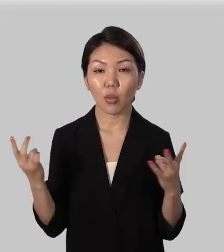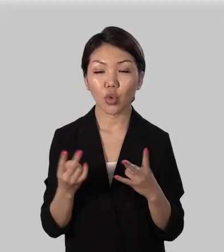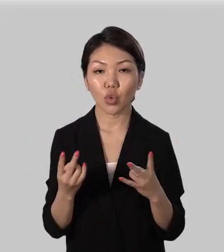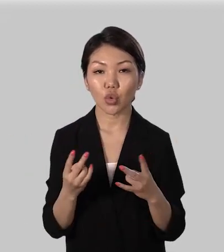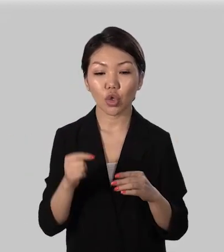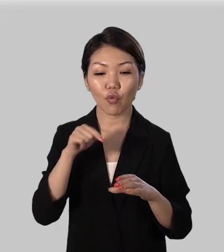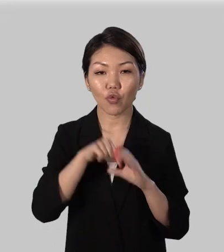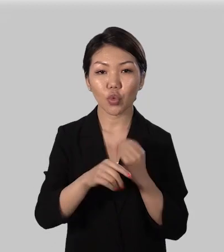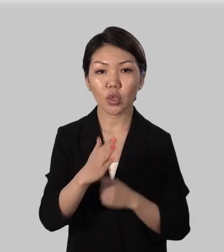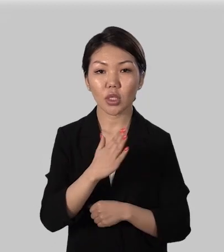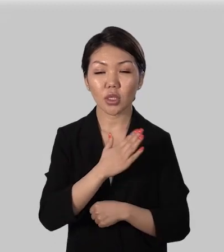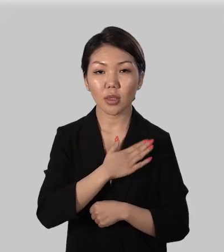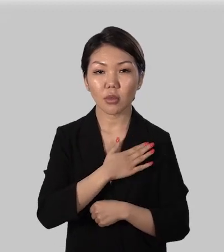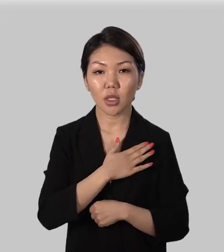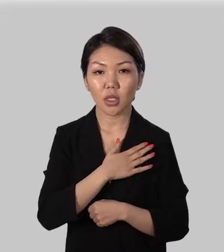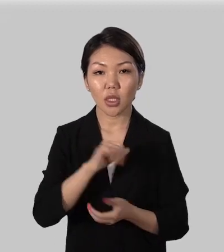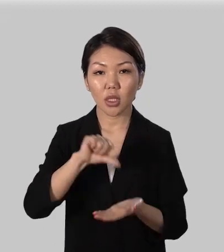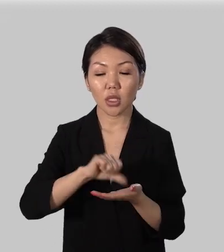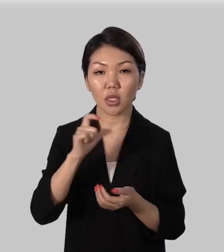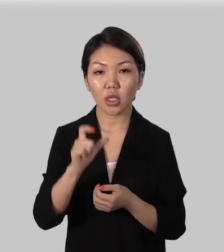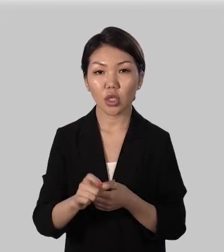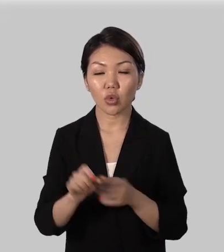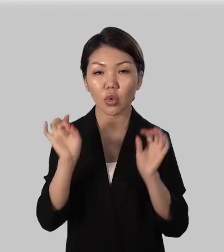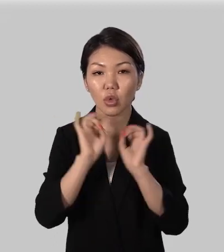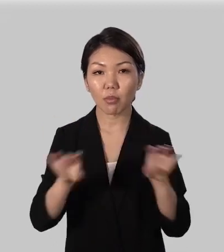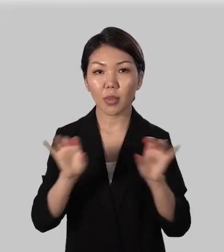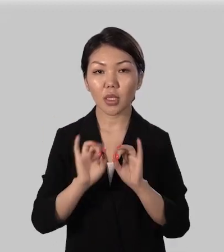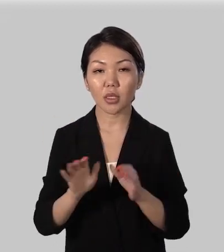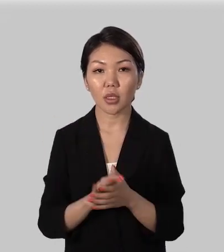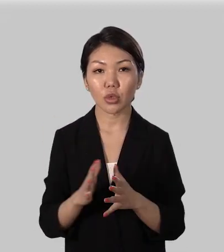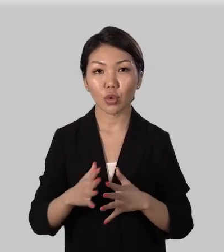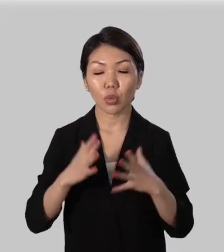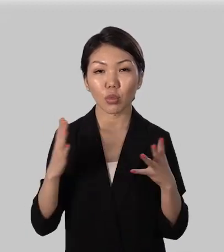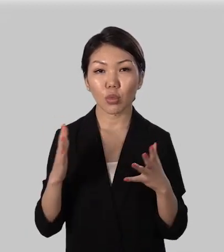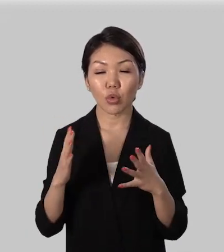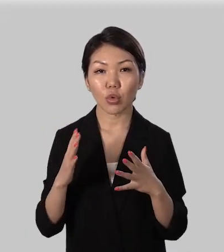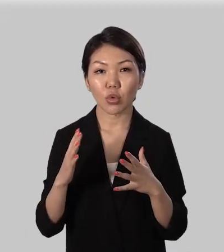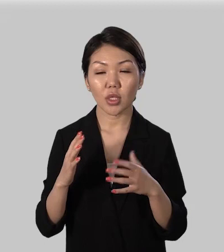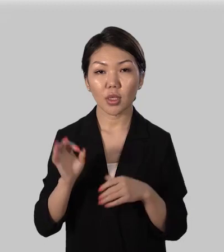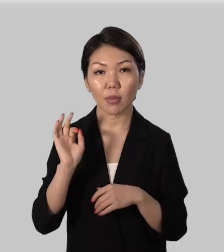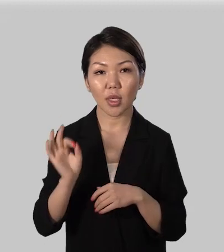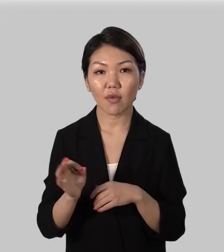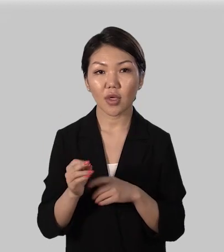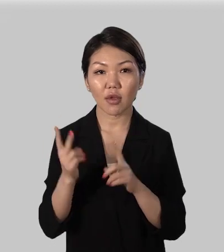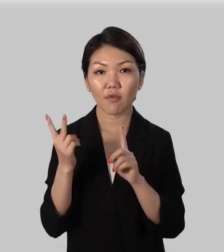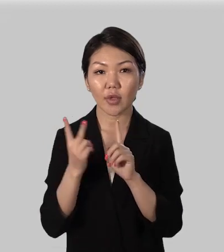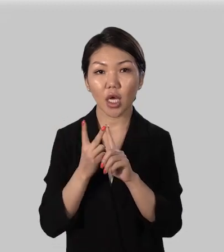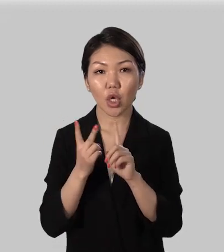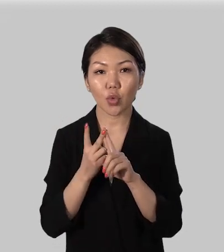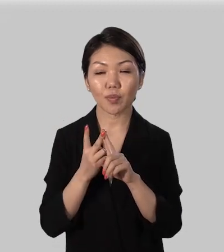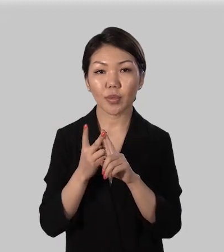нужно передать внутренний мир героя на мой взгляд наиболее удачен второй вариант